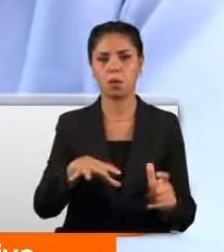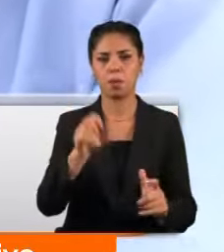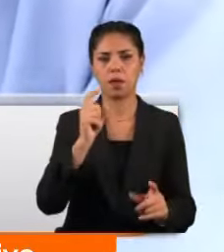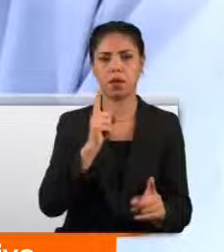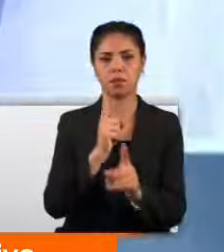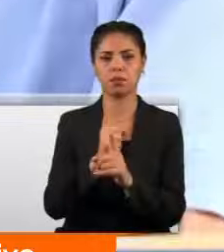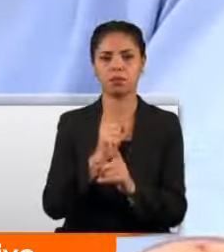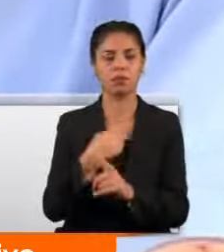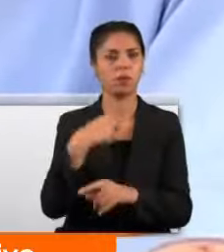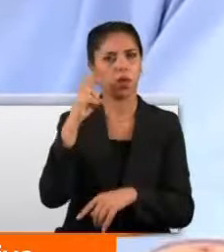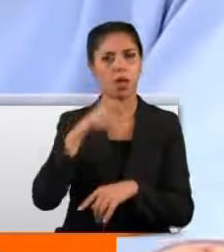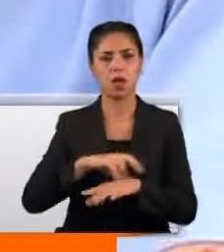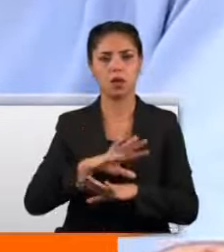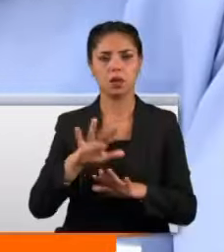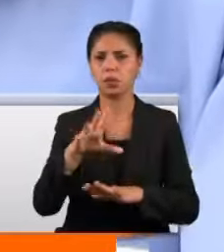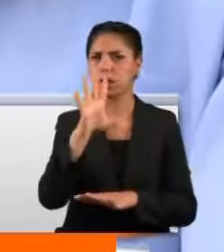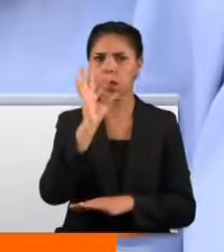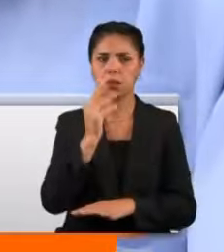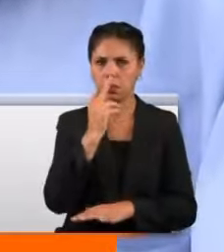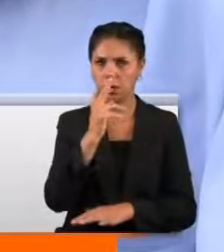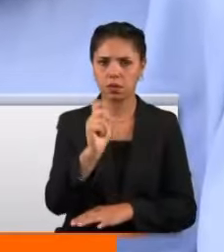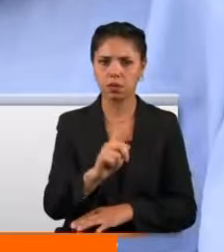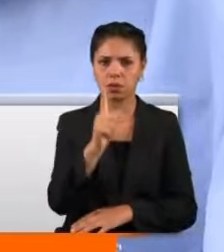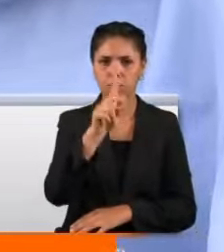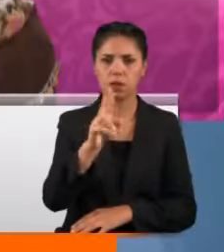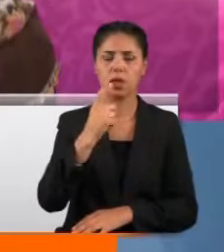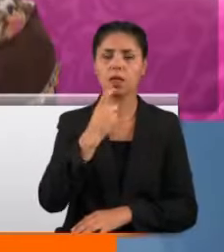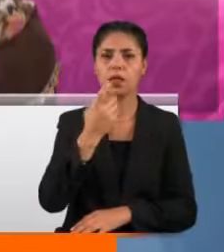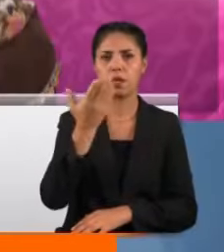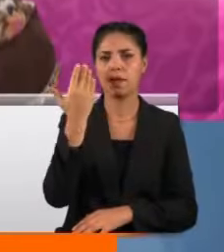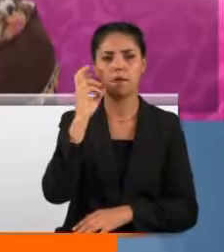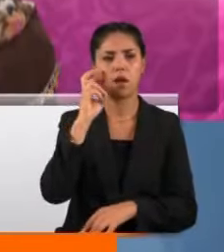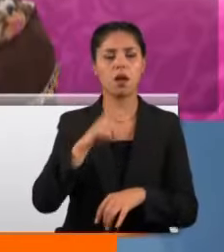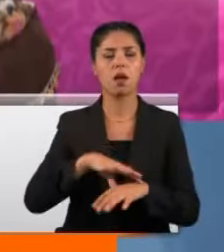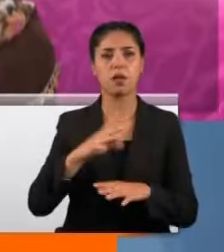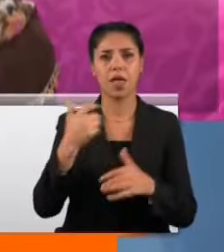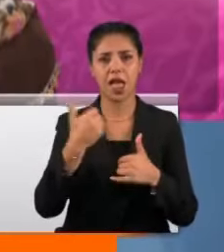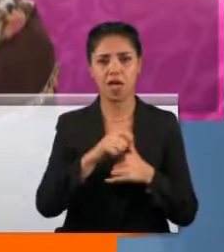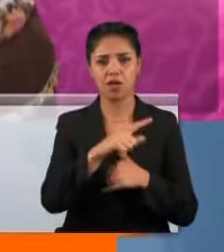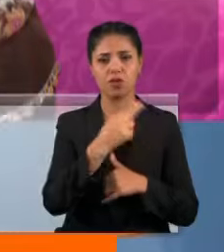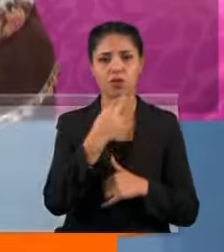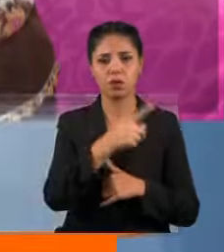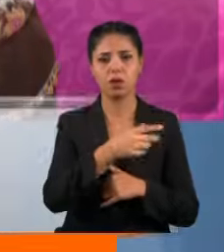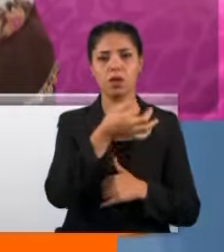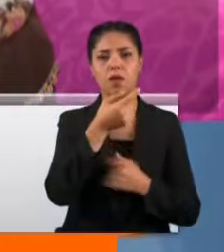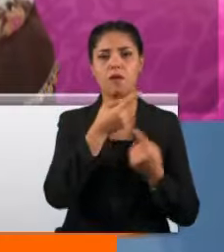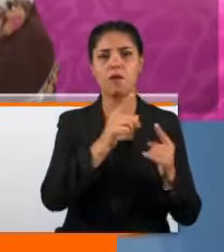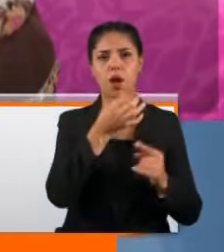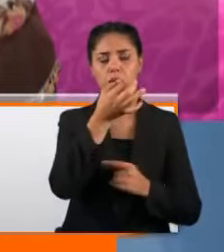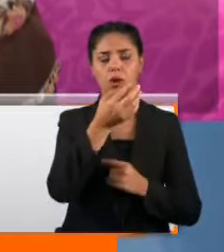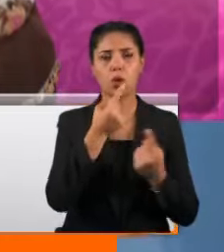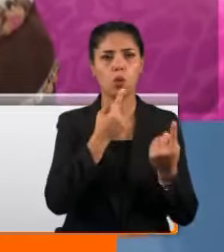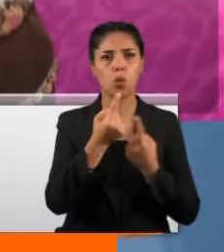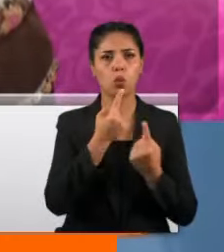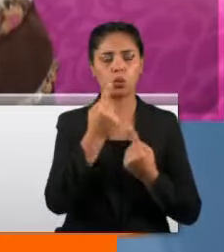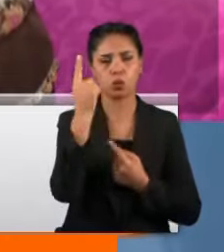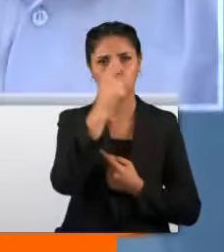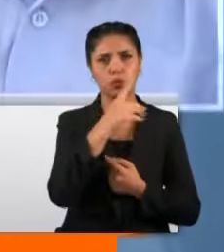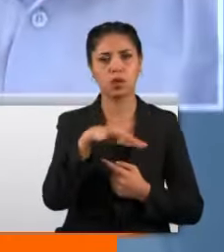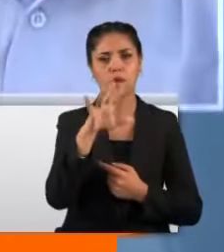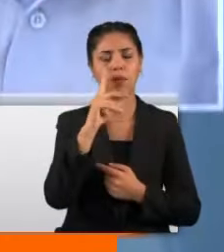Ben bunu hatırlamıyorum. E sen kimi kandırıyorsun? 17 yıla dönemiyorum işte. Hem de eşi çelişkili ifadelerle şüphe oklarını üstüne